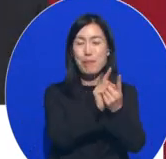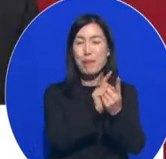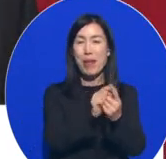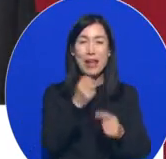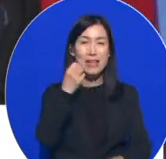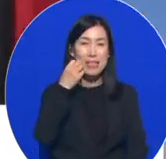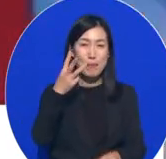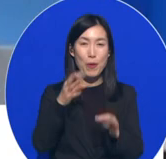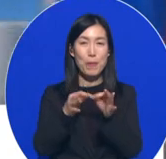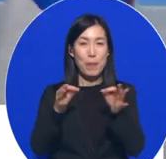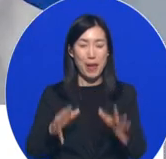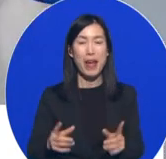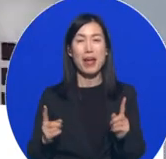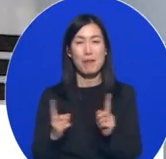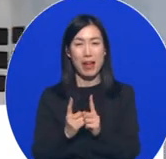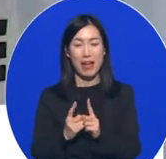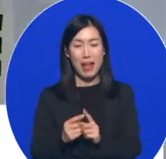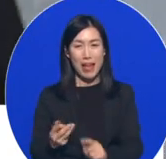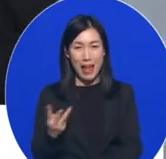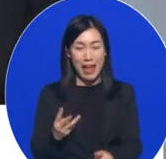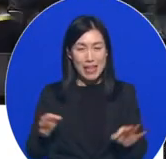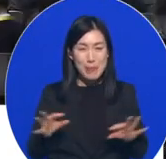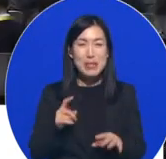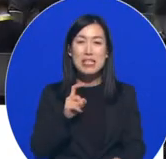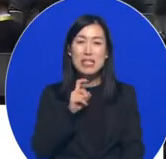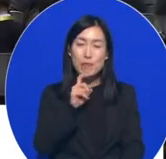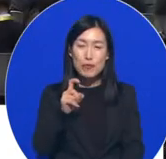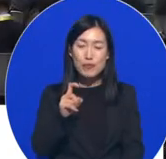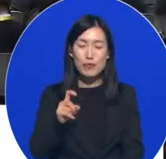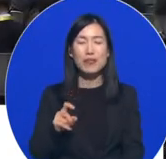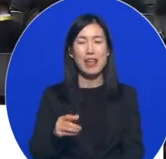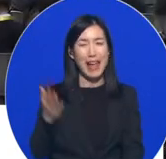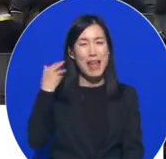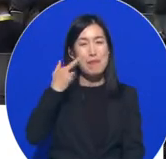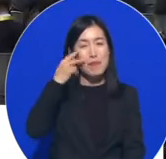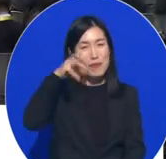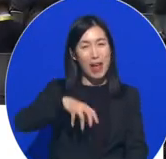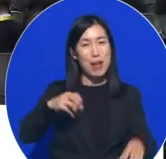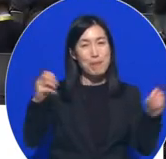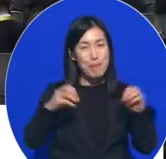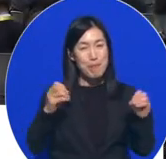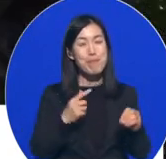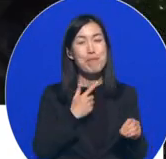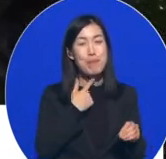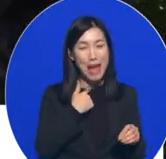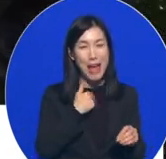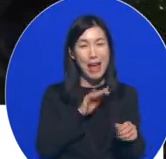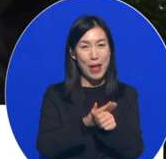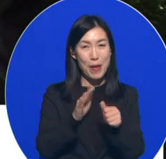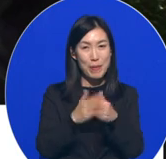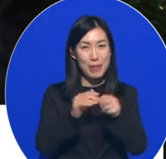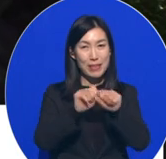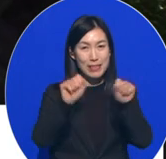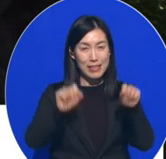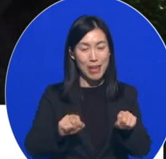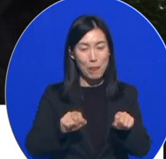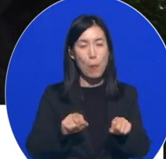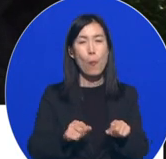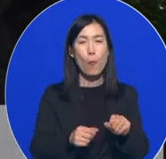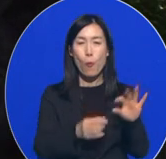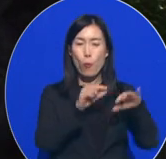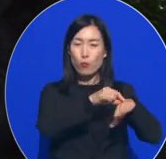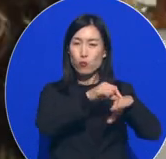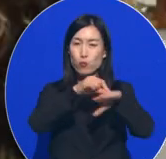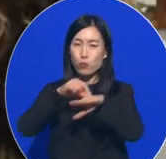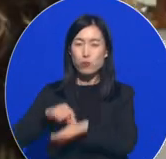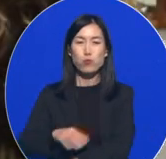만입니다 약 10분간의 회동에서 한밀 정상은 캠프 데이비드에서 구축한 포괄적 협력 체계가 성공적으로 이어오고 있다고